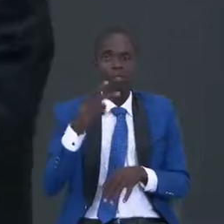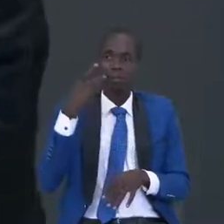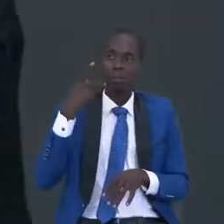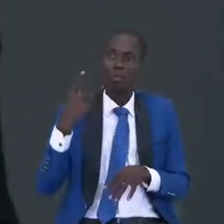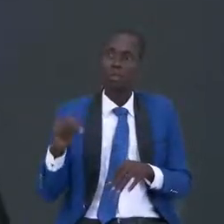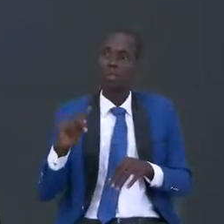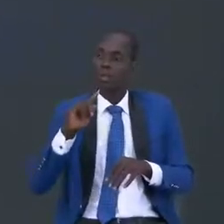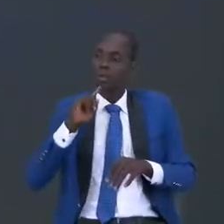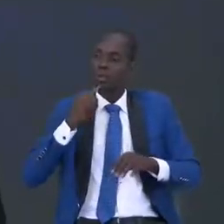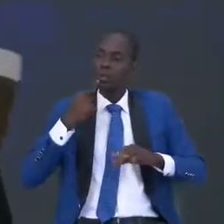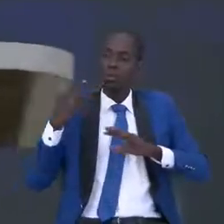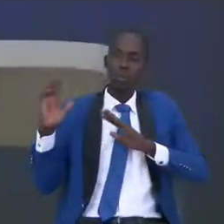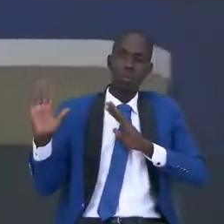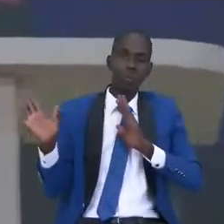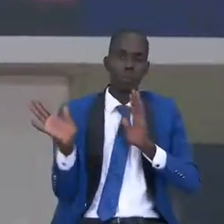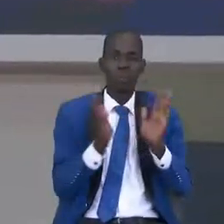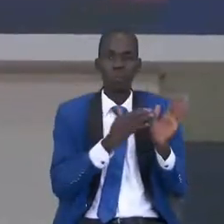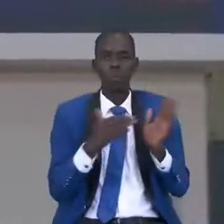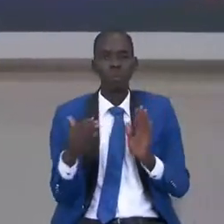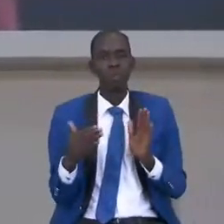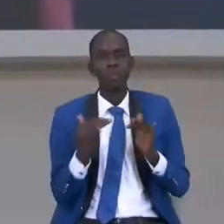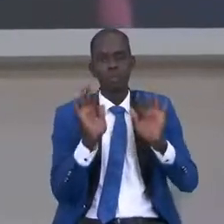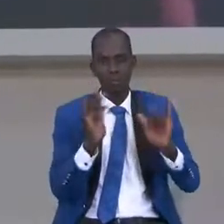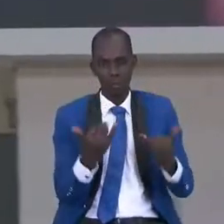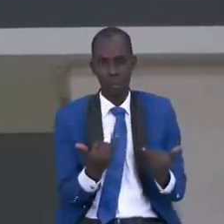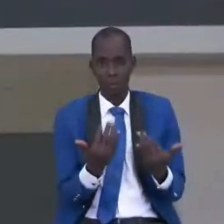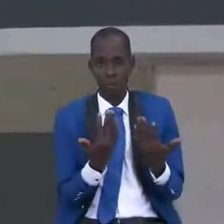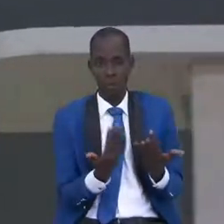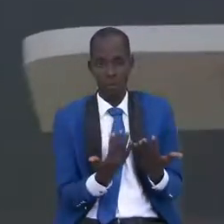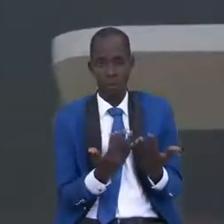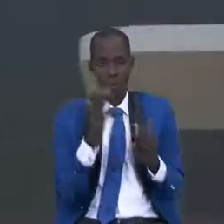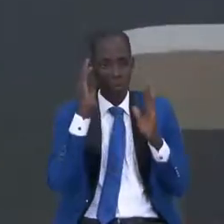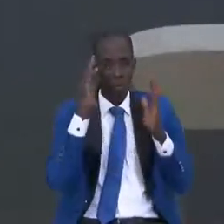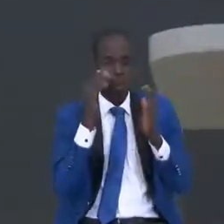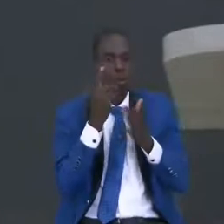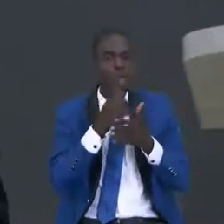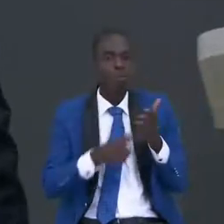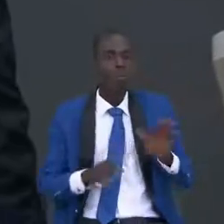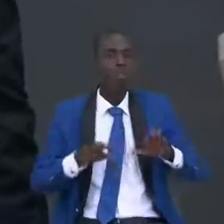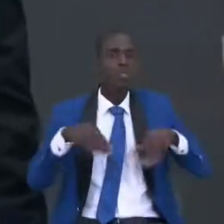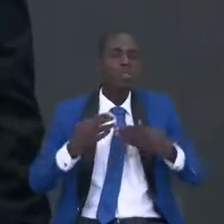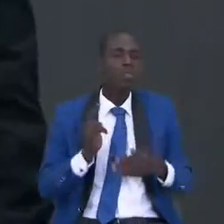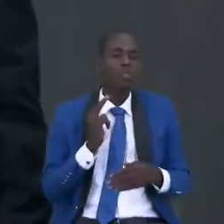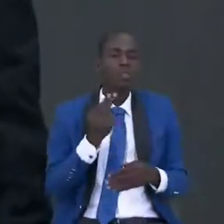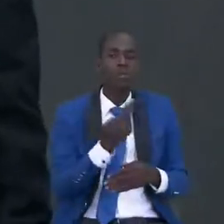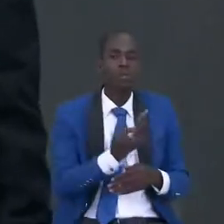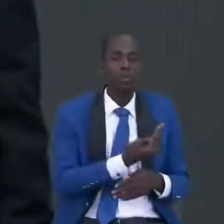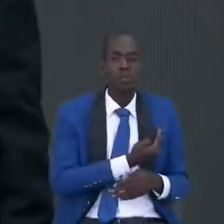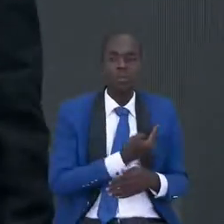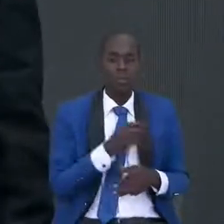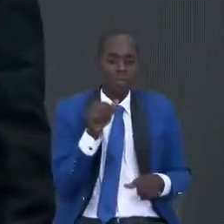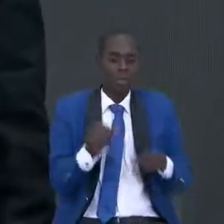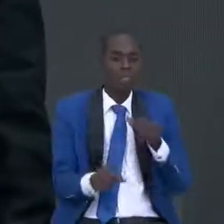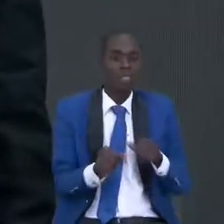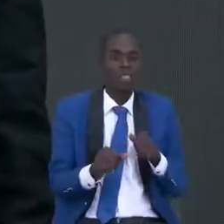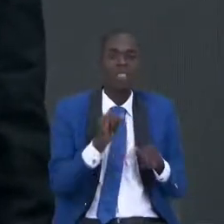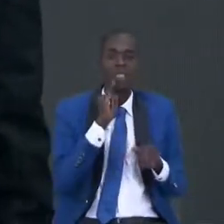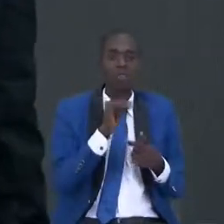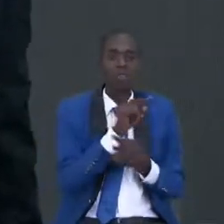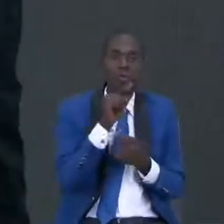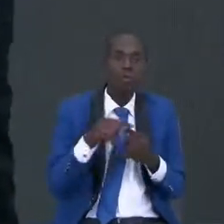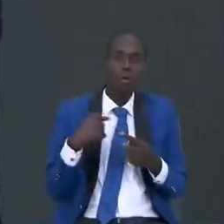Maintenant, qu'est-ce qui nous donne l'incrédulité? C'est quand nous détournons nos yeux de Christ